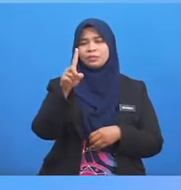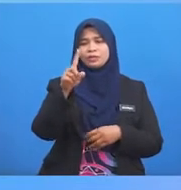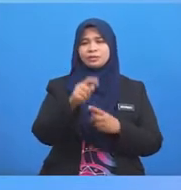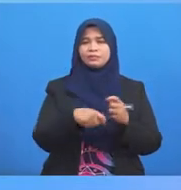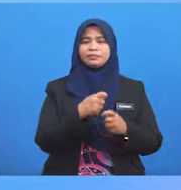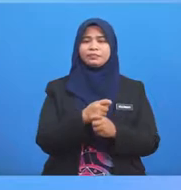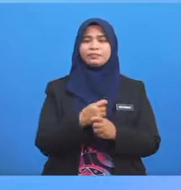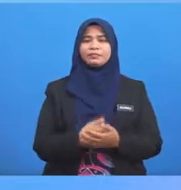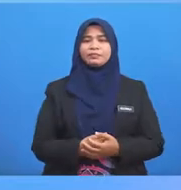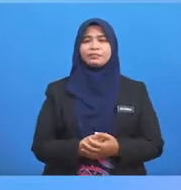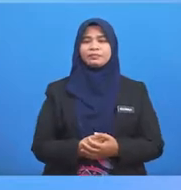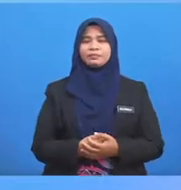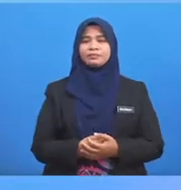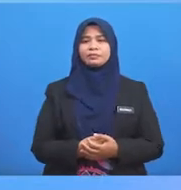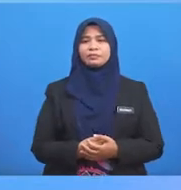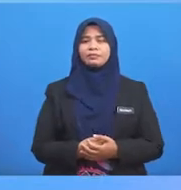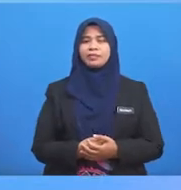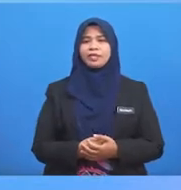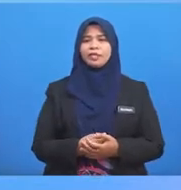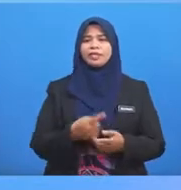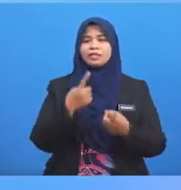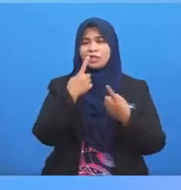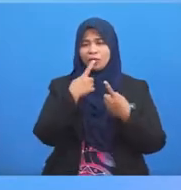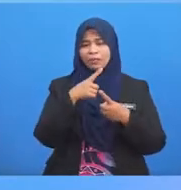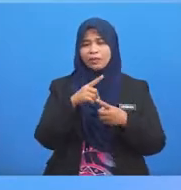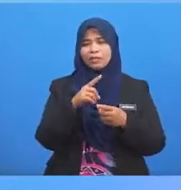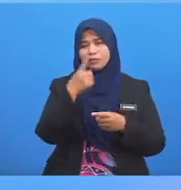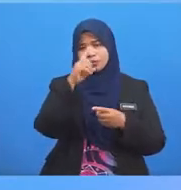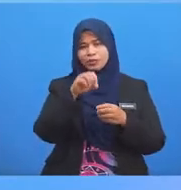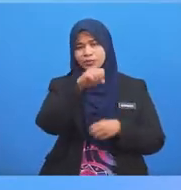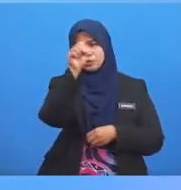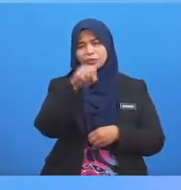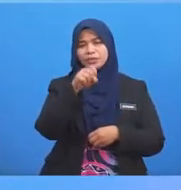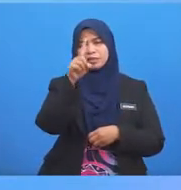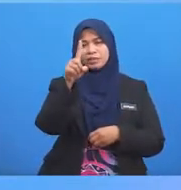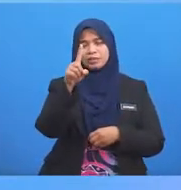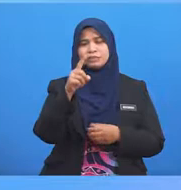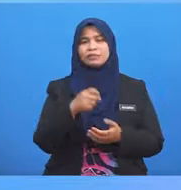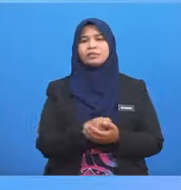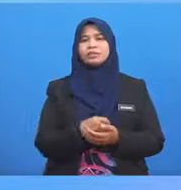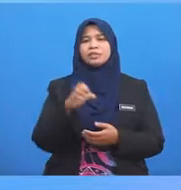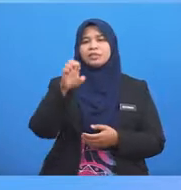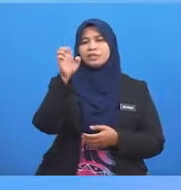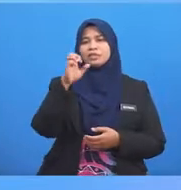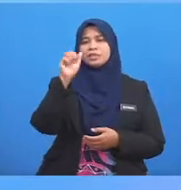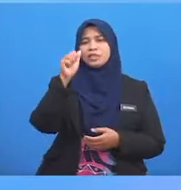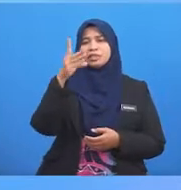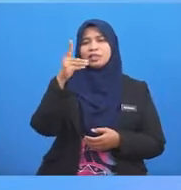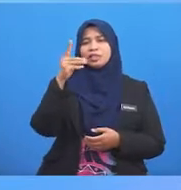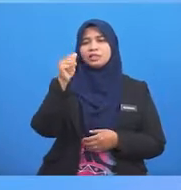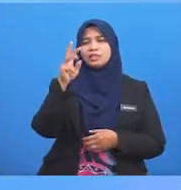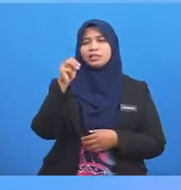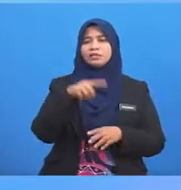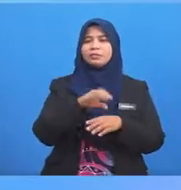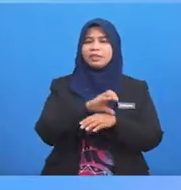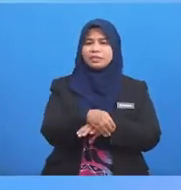jawapannya murid-murid. Jawapan bagi situasi satu iaitu Encik Adam dipaksa untuk menjadi